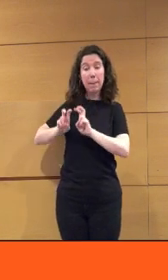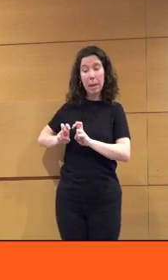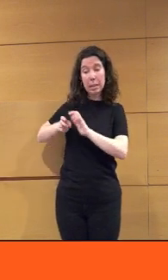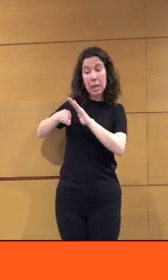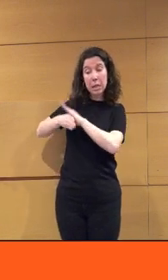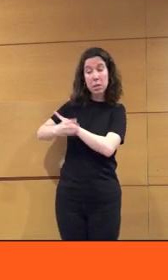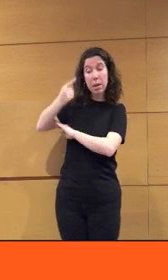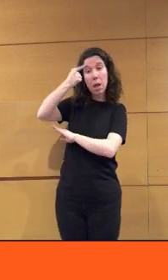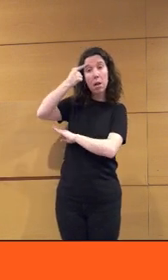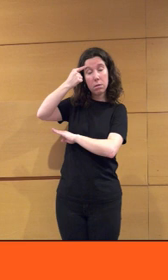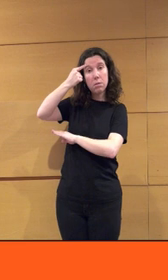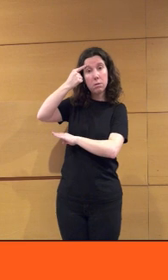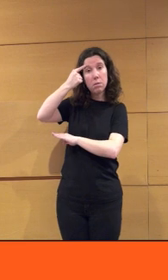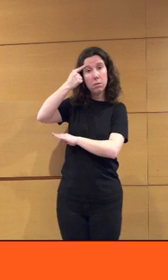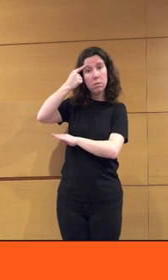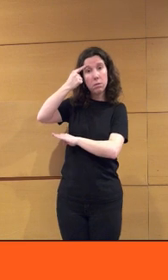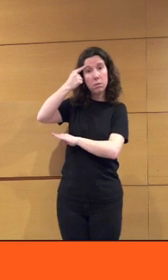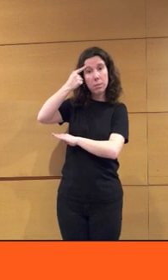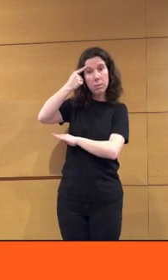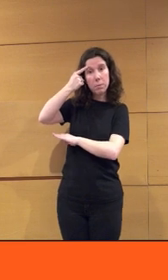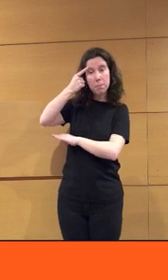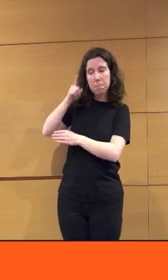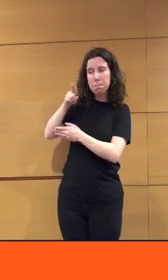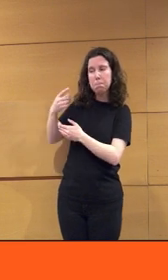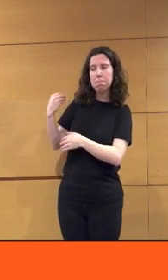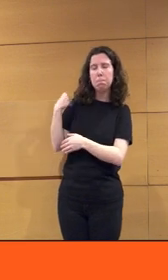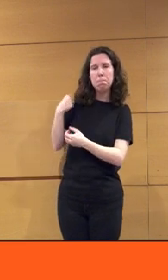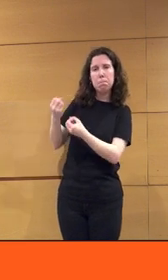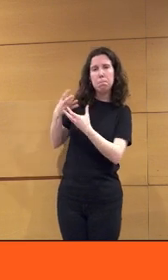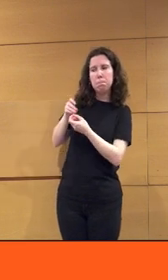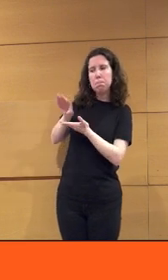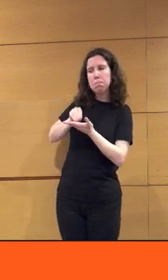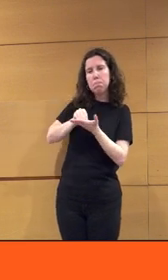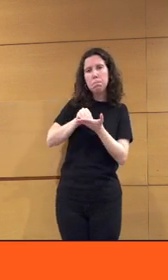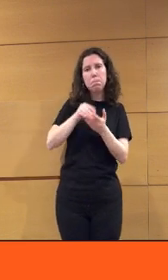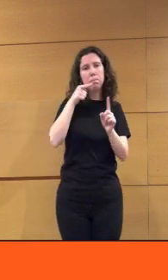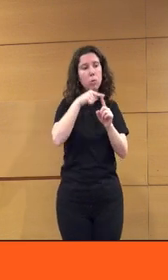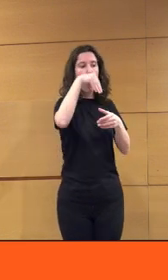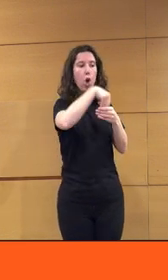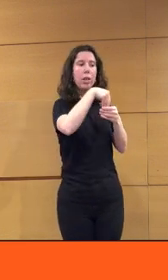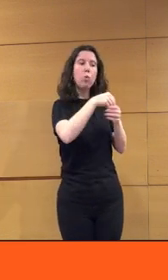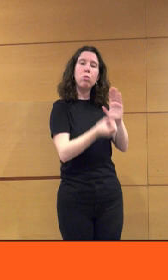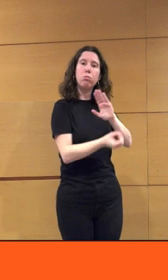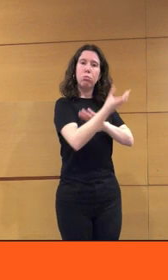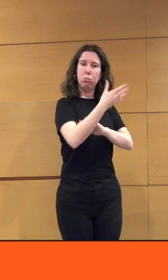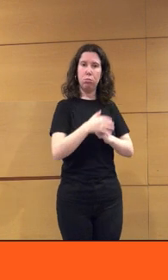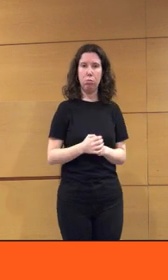has de tenir en compte a l'hora de crear continguts. Per tant, aquesta plataforma et permet